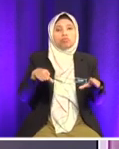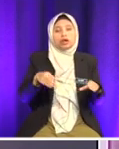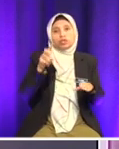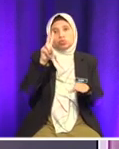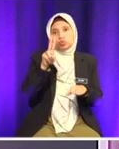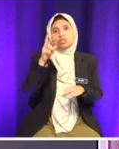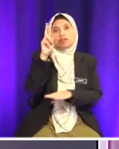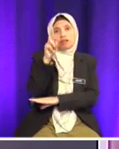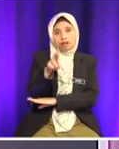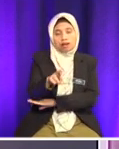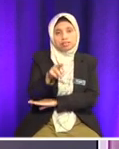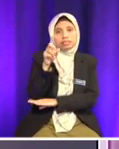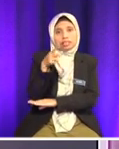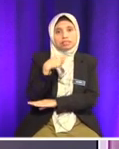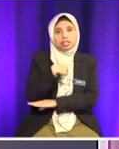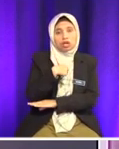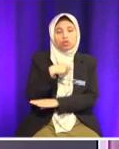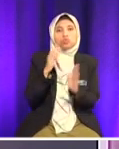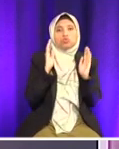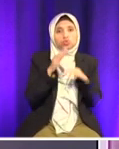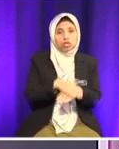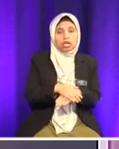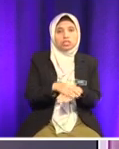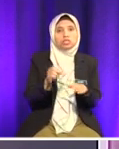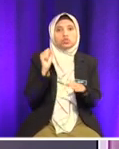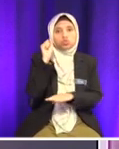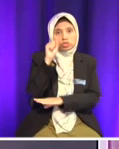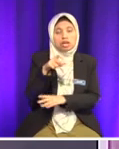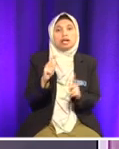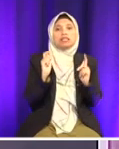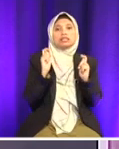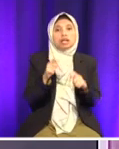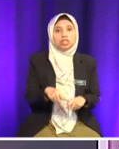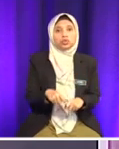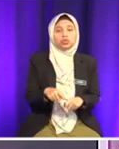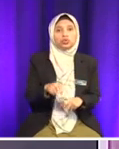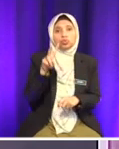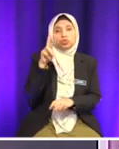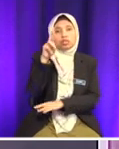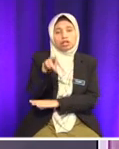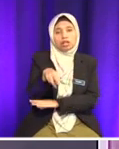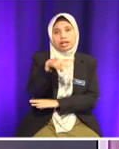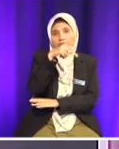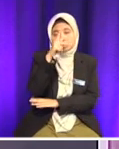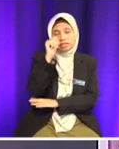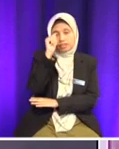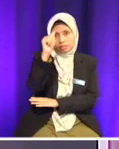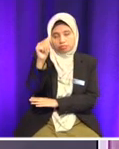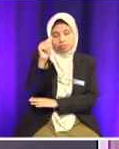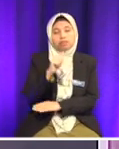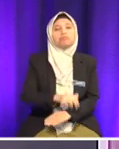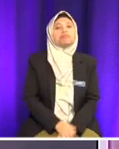dengan niat saja aku salat salat tahajud 2 rakaat usholli sholat tahajud ini lillahi